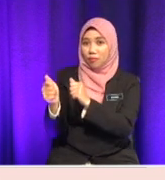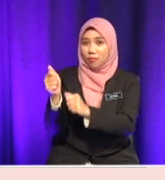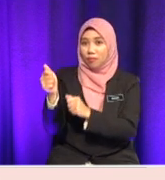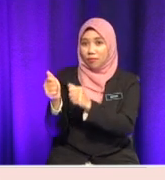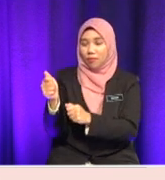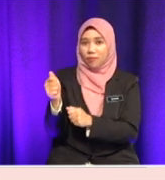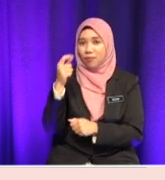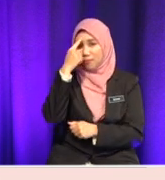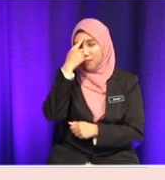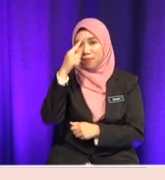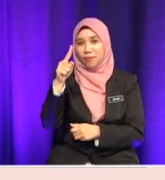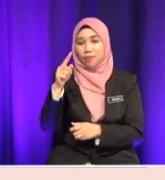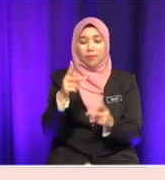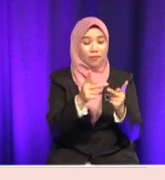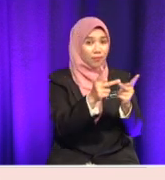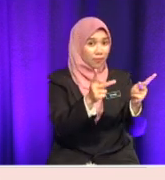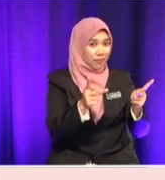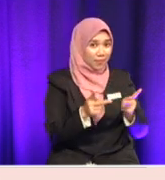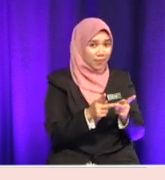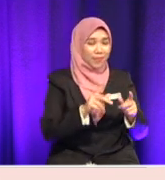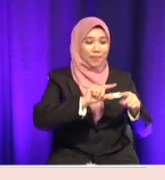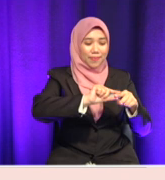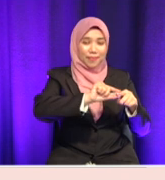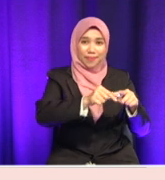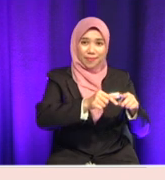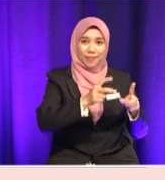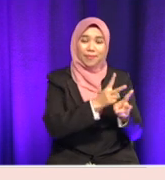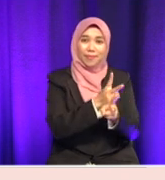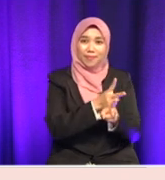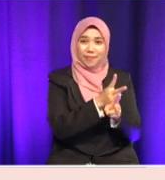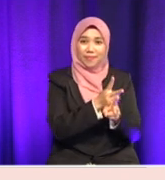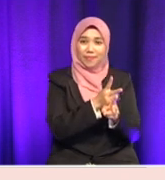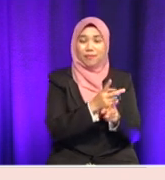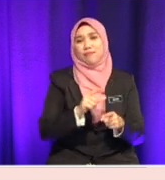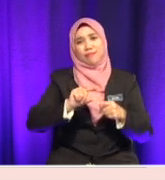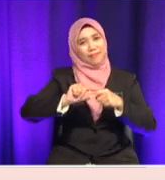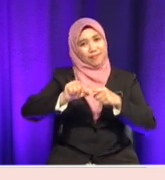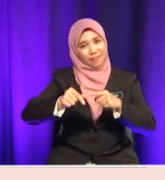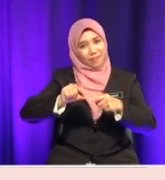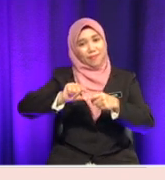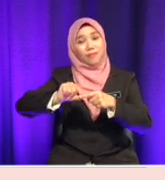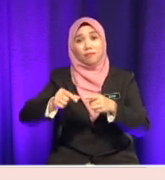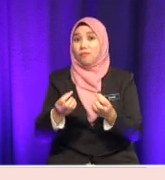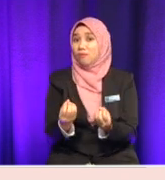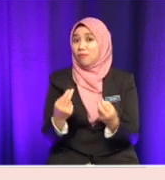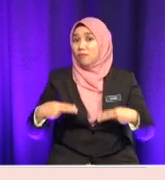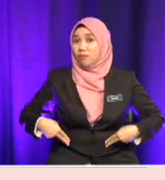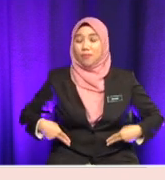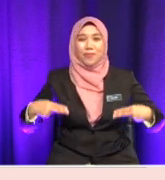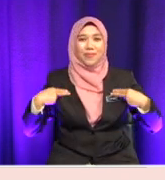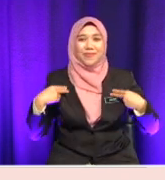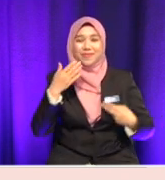ada kolam untuk ternakan udang-udang di kolam Pak Majid hidup segar